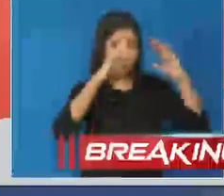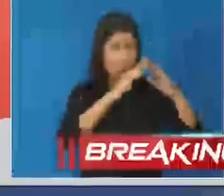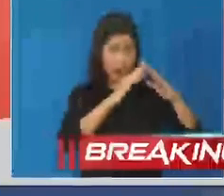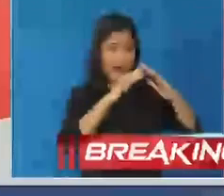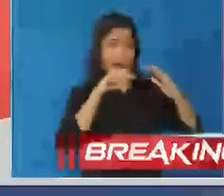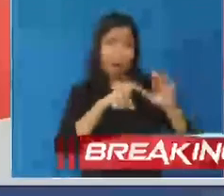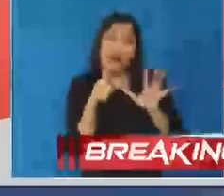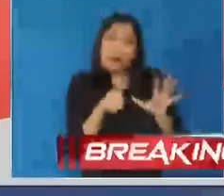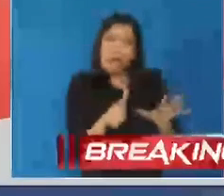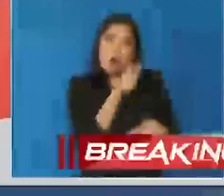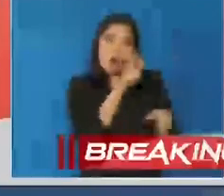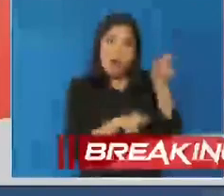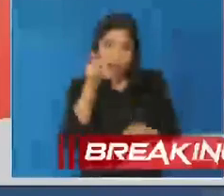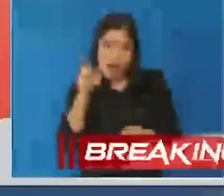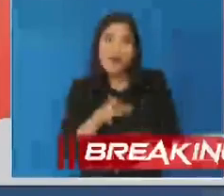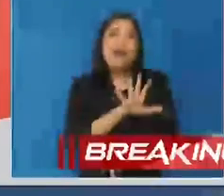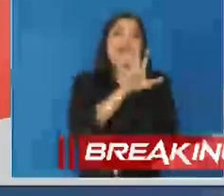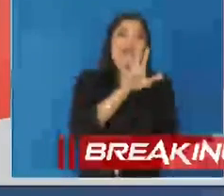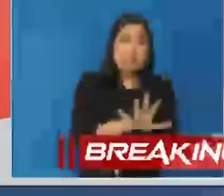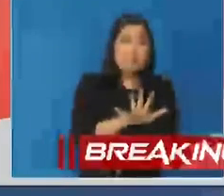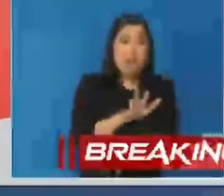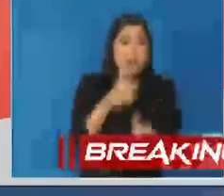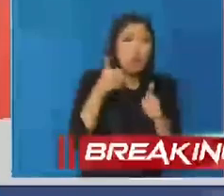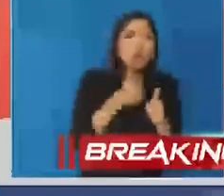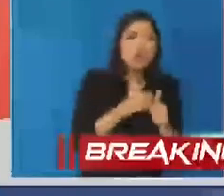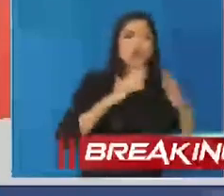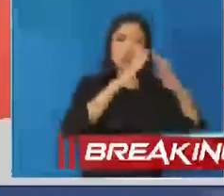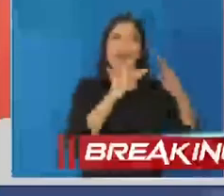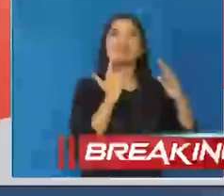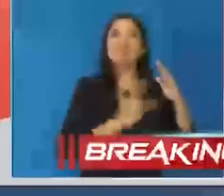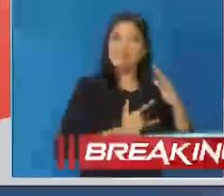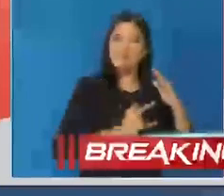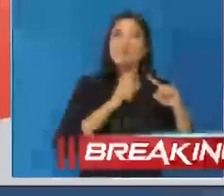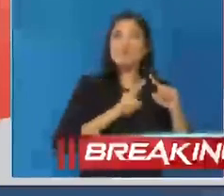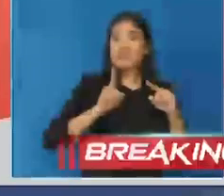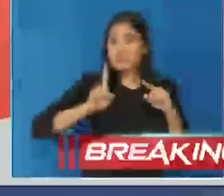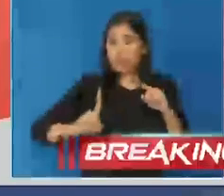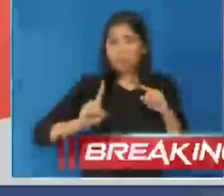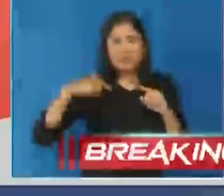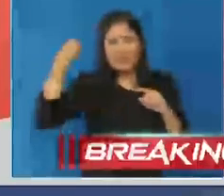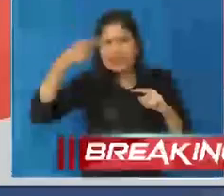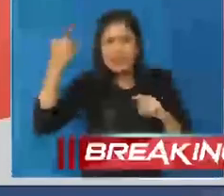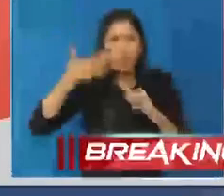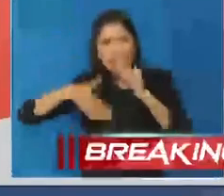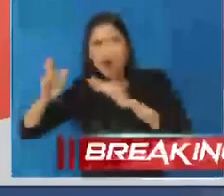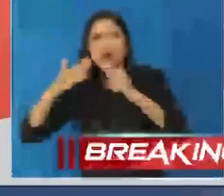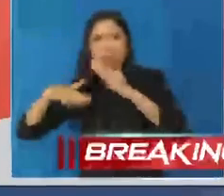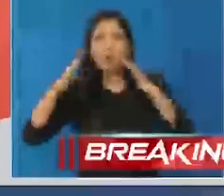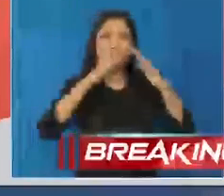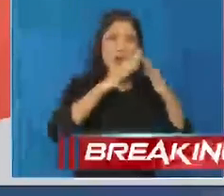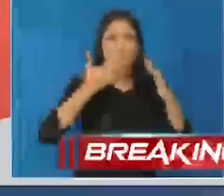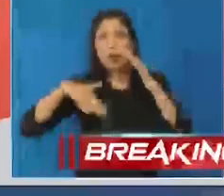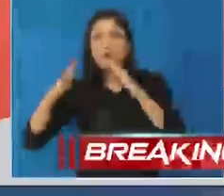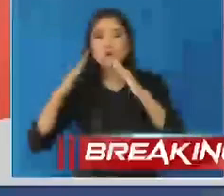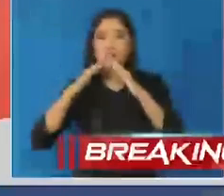penghuni 5 sudah disiplin tidak keluar rumah Tapi satu yang sering keluar rumah dan kebetulan